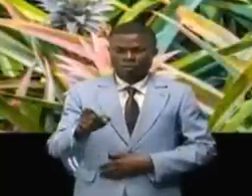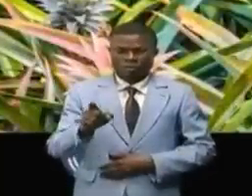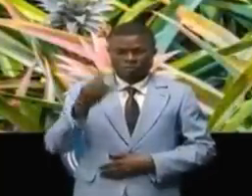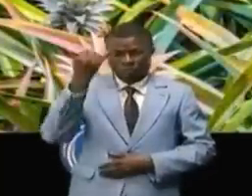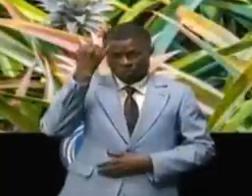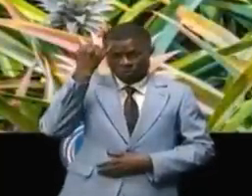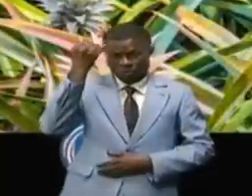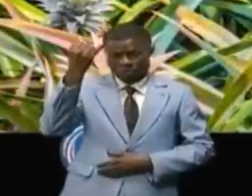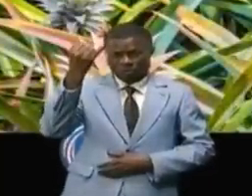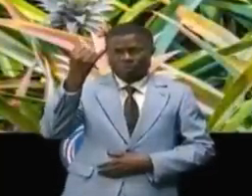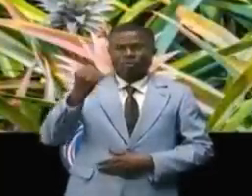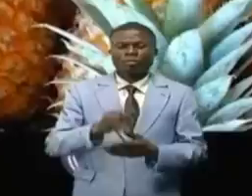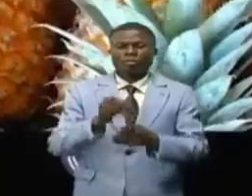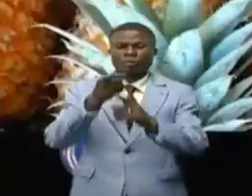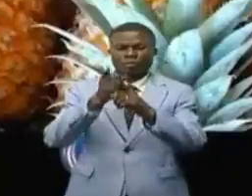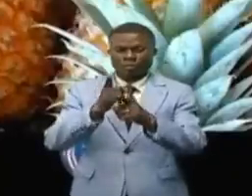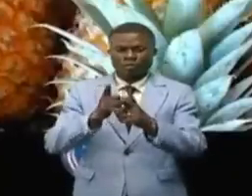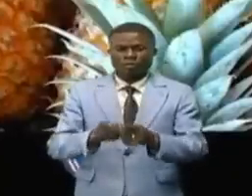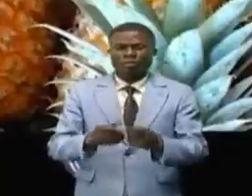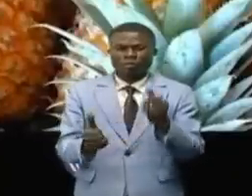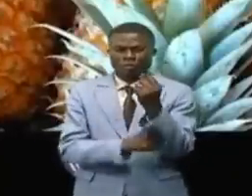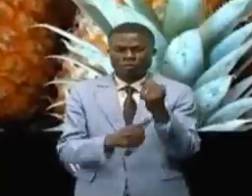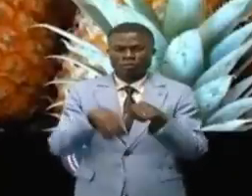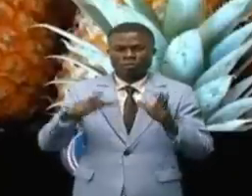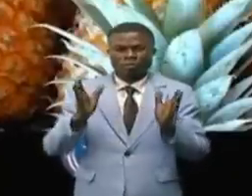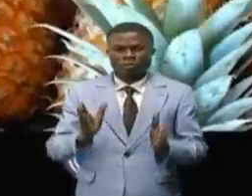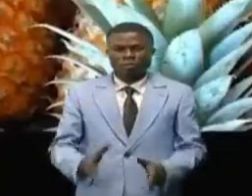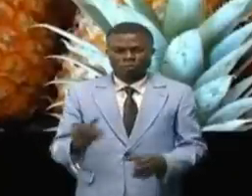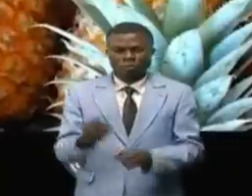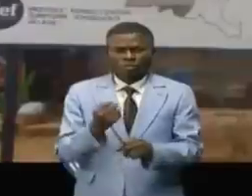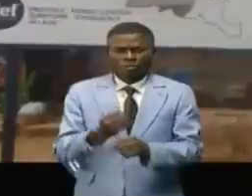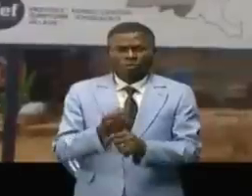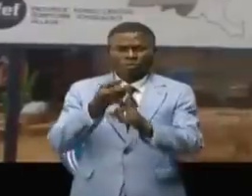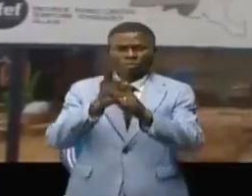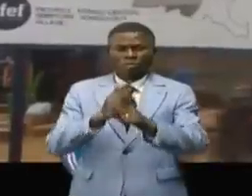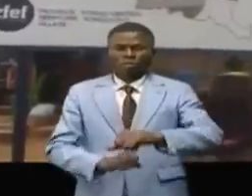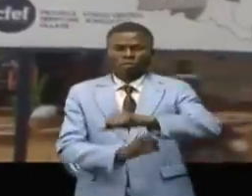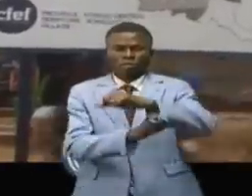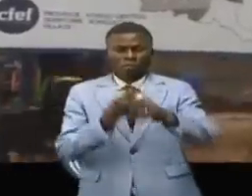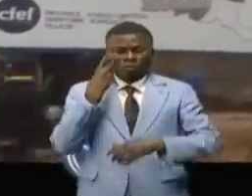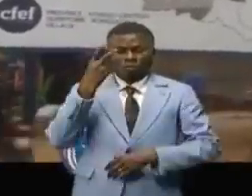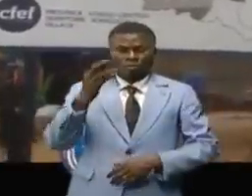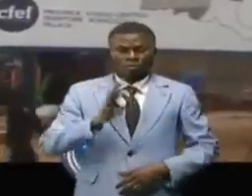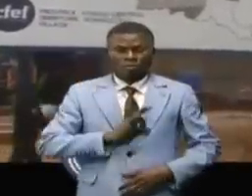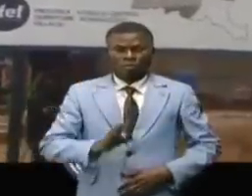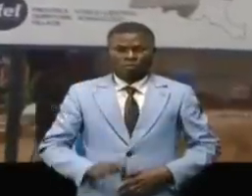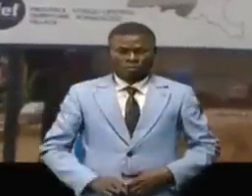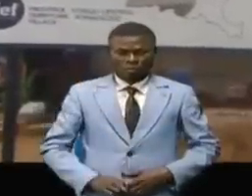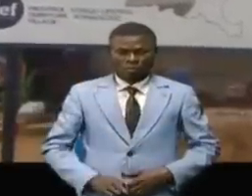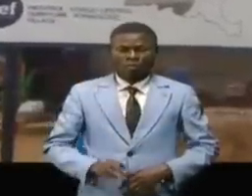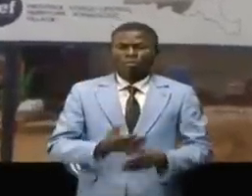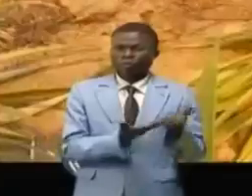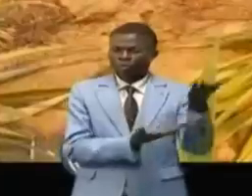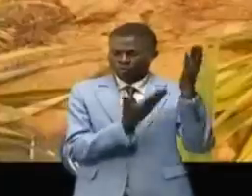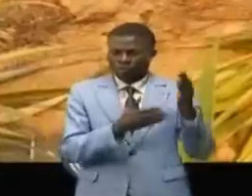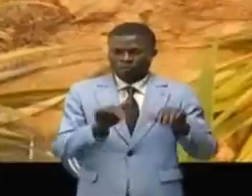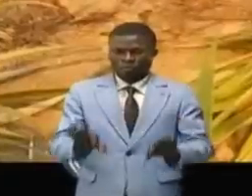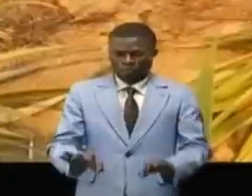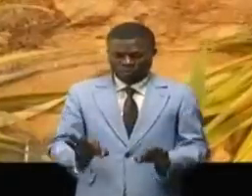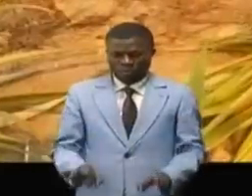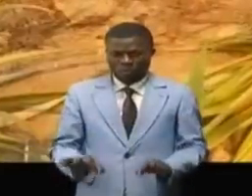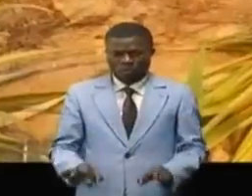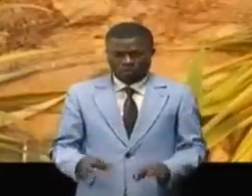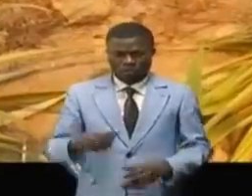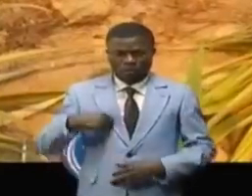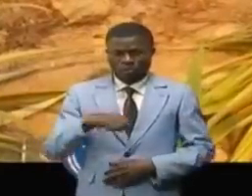agricole congolaise qui explose elle vieux matérialisée la vision du chef de l'État Félix sur la revanche du sol sur les sous-sol et nous avons